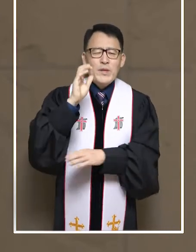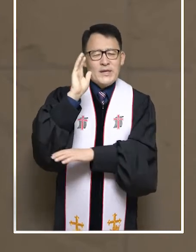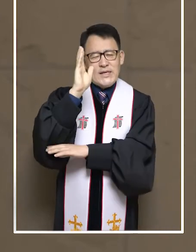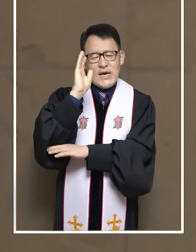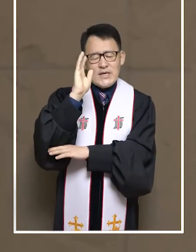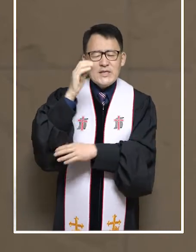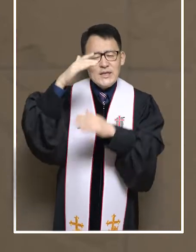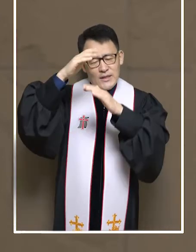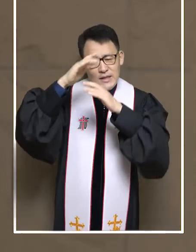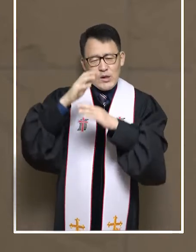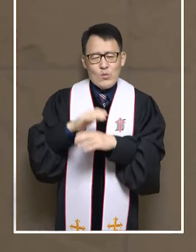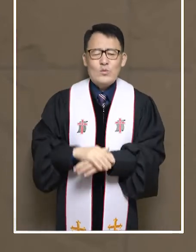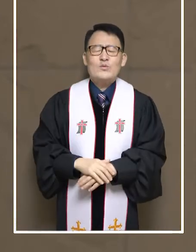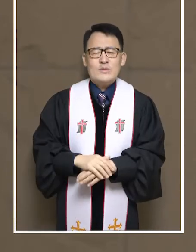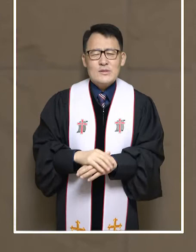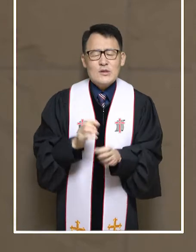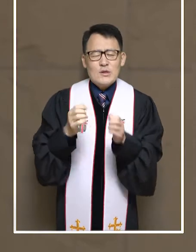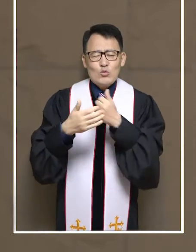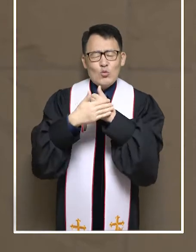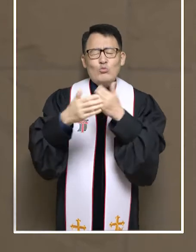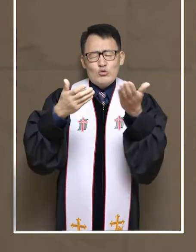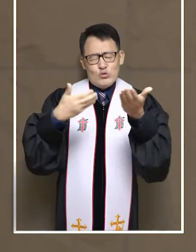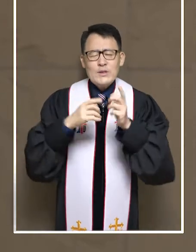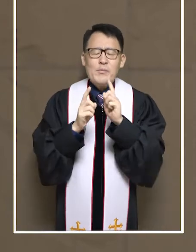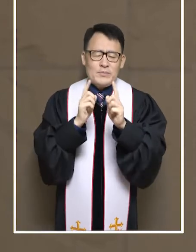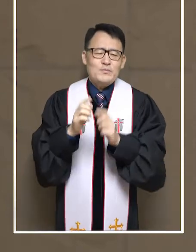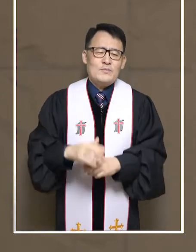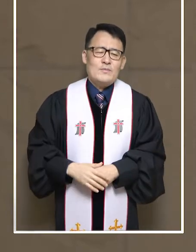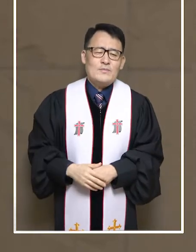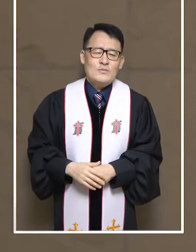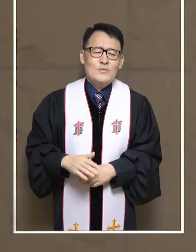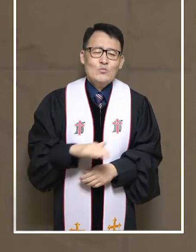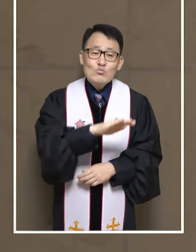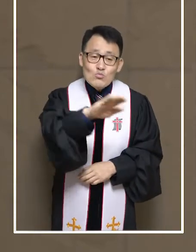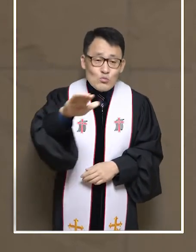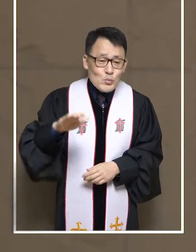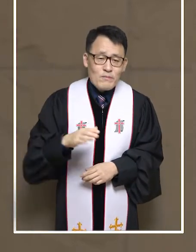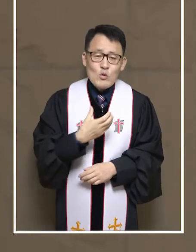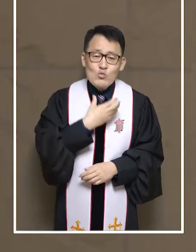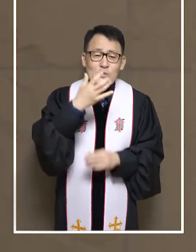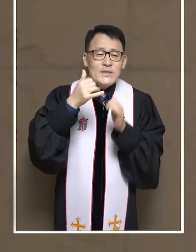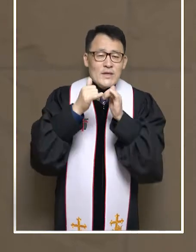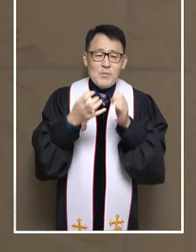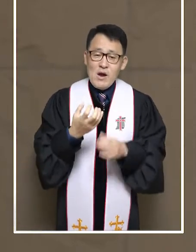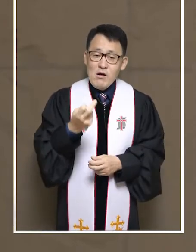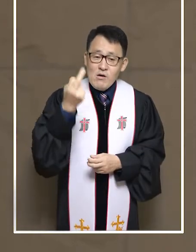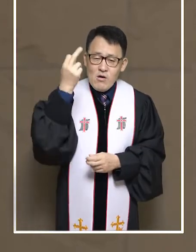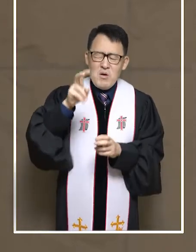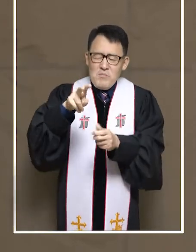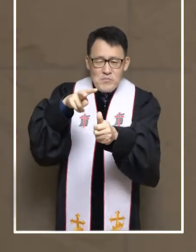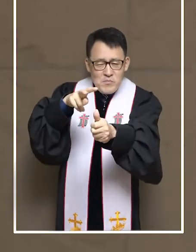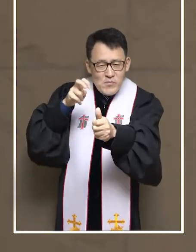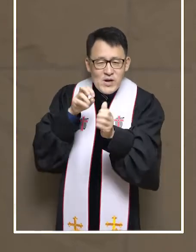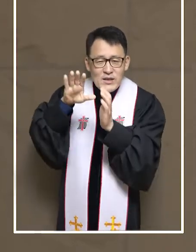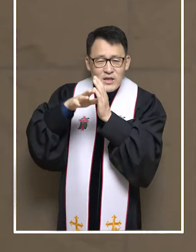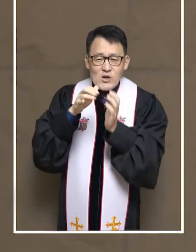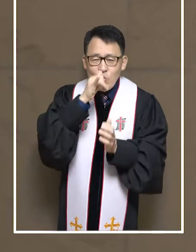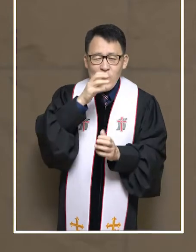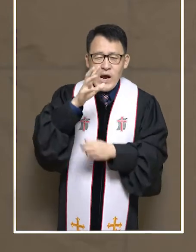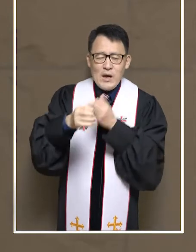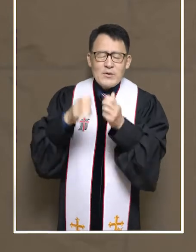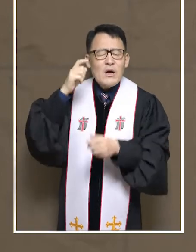이 요셉의 이야기를 우리에게 읽도록 하시는 것입니다. 물론 요셉도 형들이 미울 때가